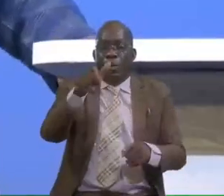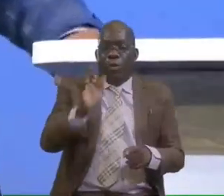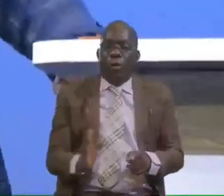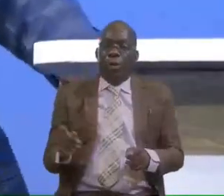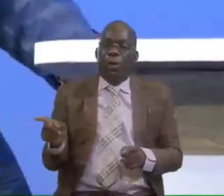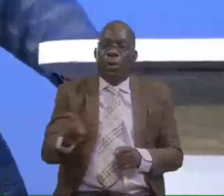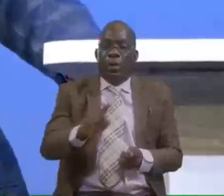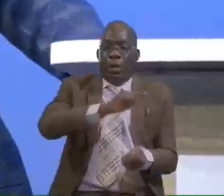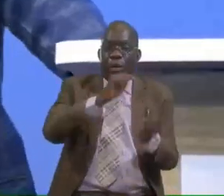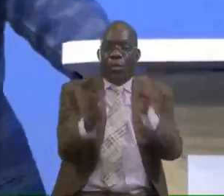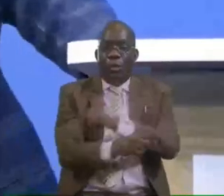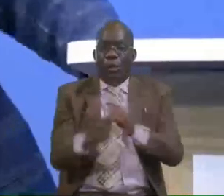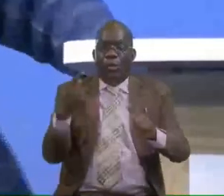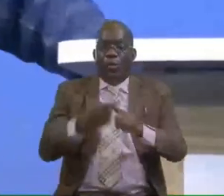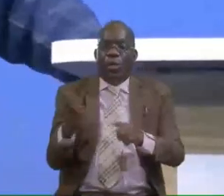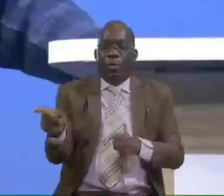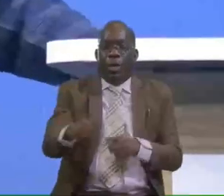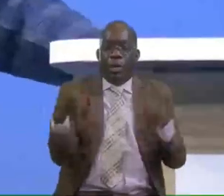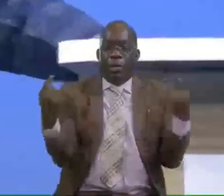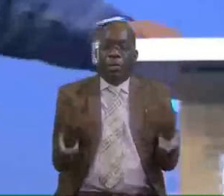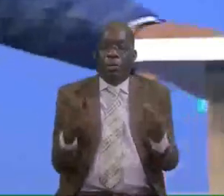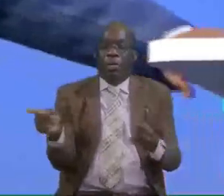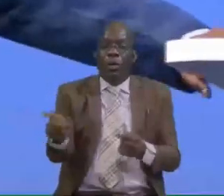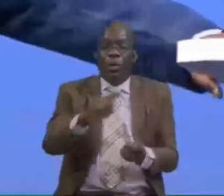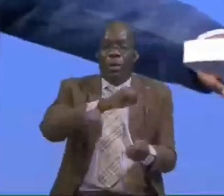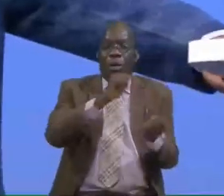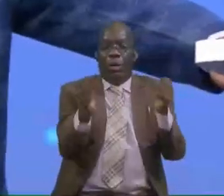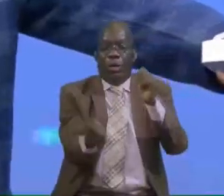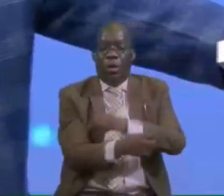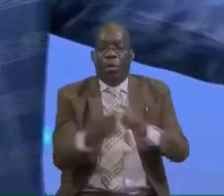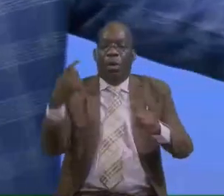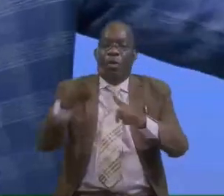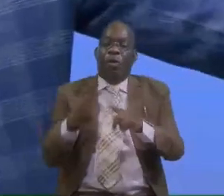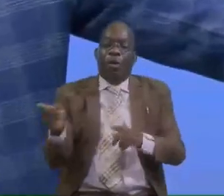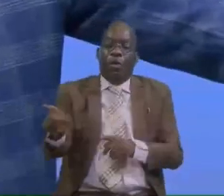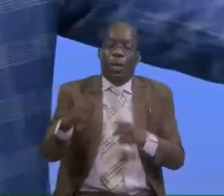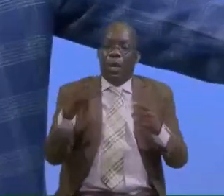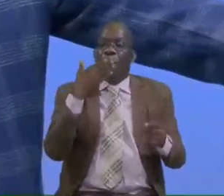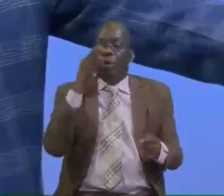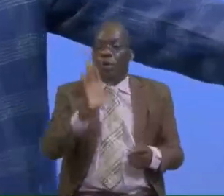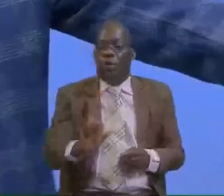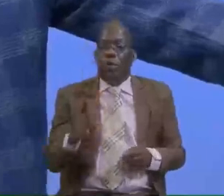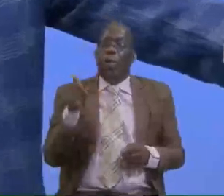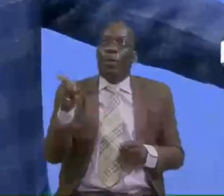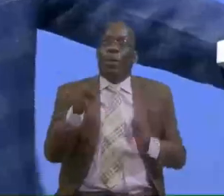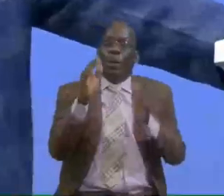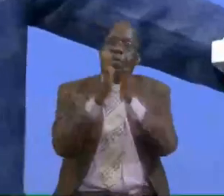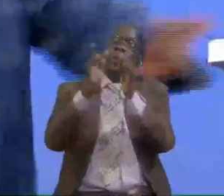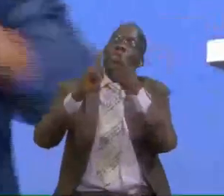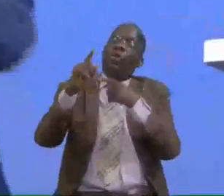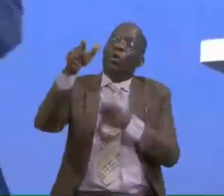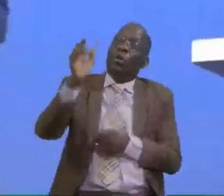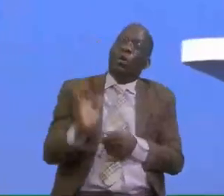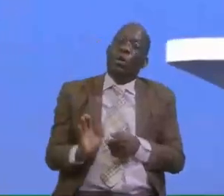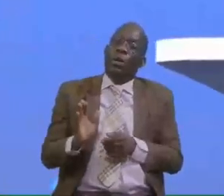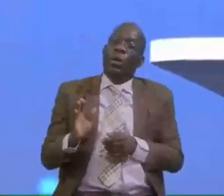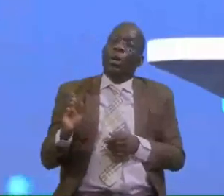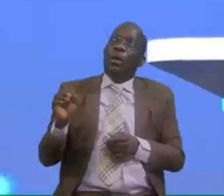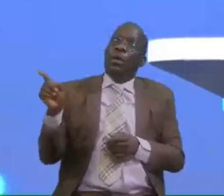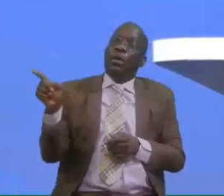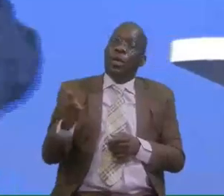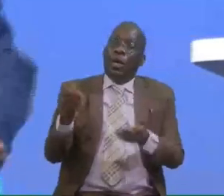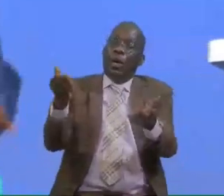Et ils se détournent de leurs péchés, et ils se détournent de leurs mauvais actes, et ils invoquent le Seigneur. Et ils veulent